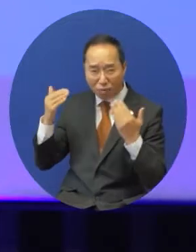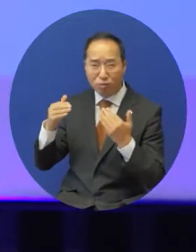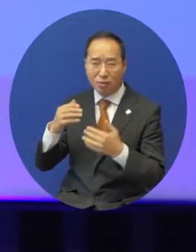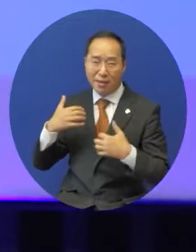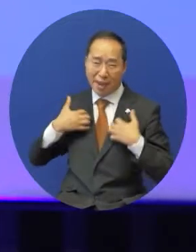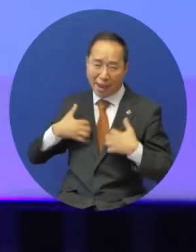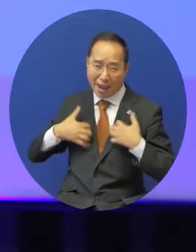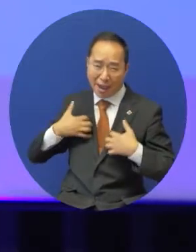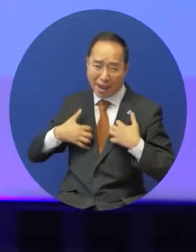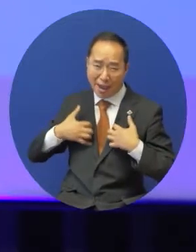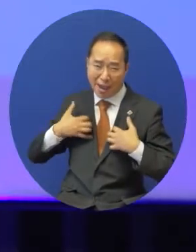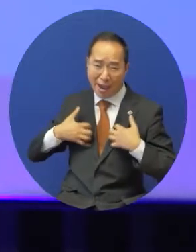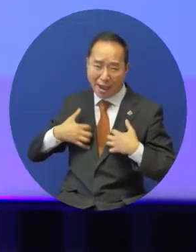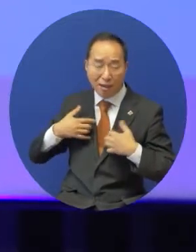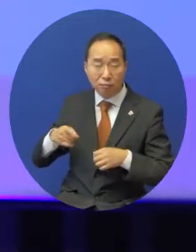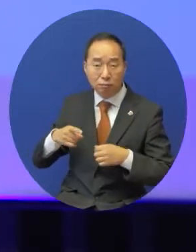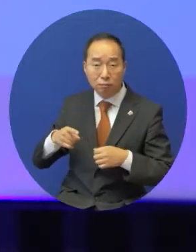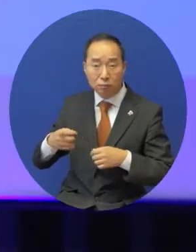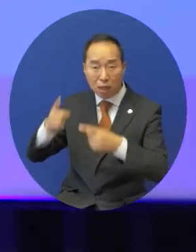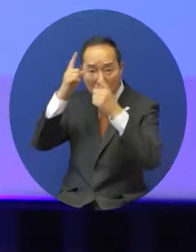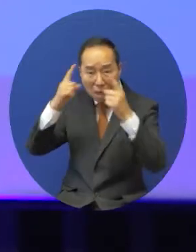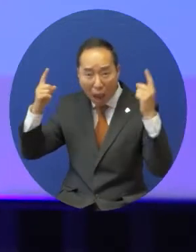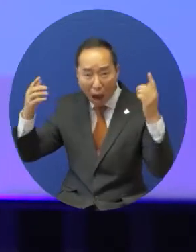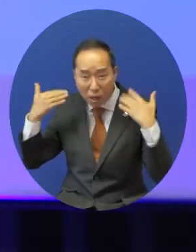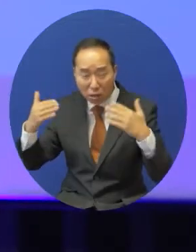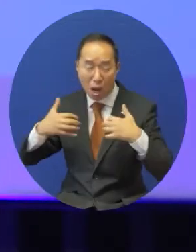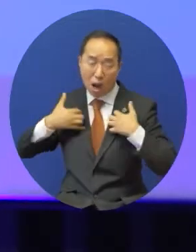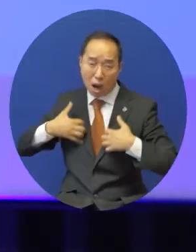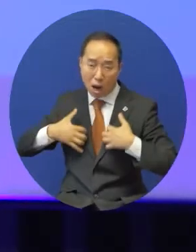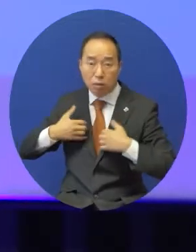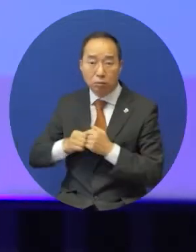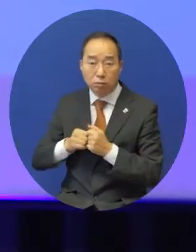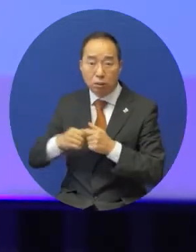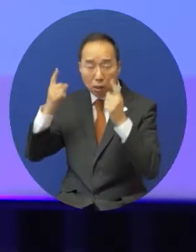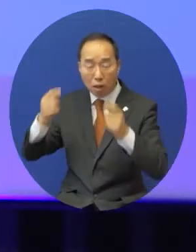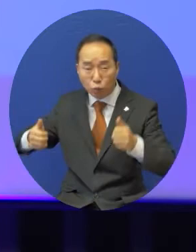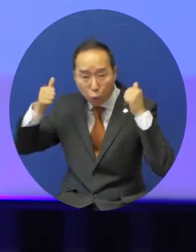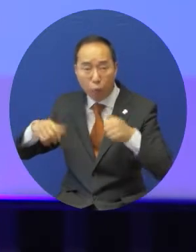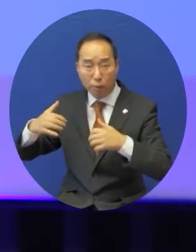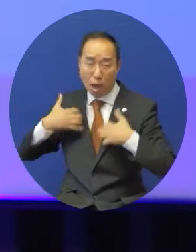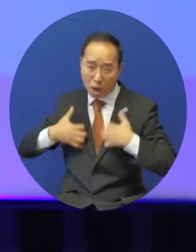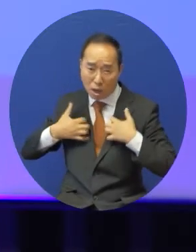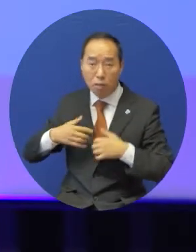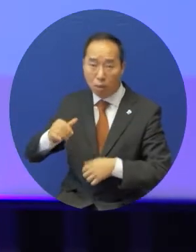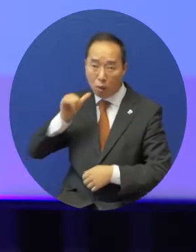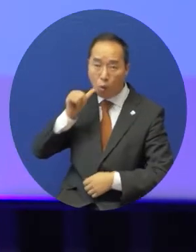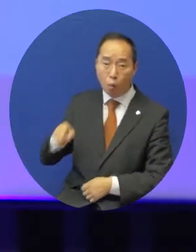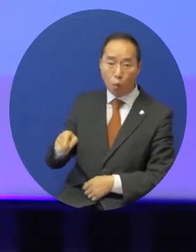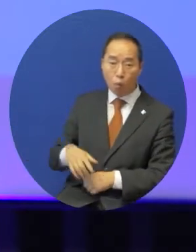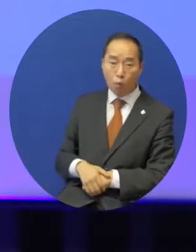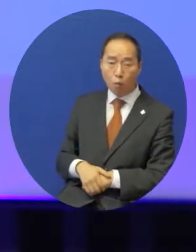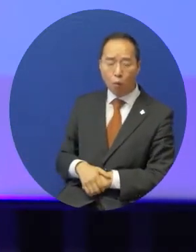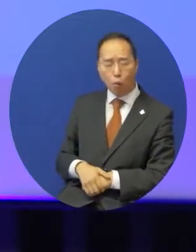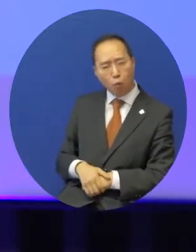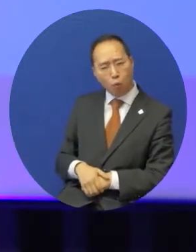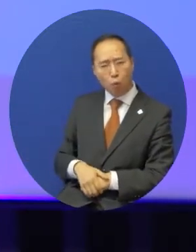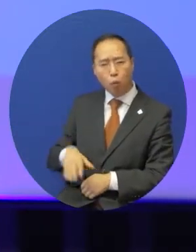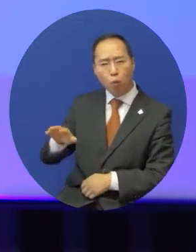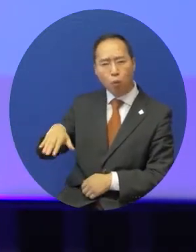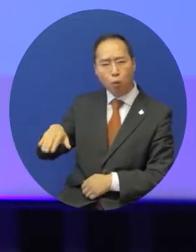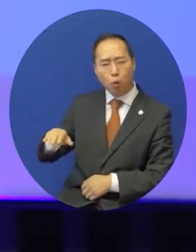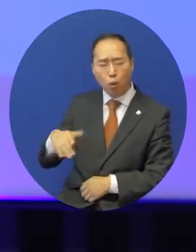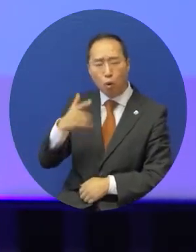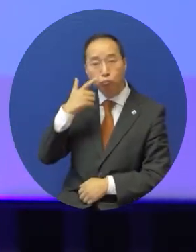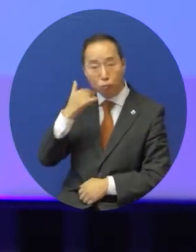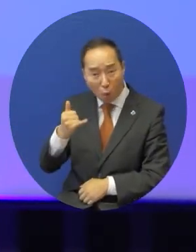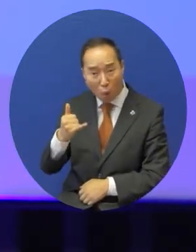고등학교 때도 계속 게임하더니 대학에서도 내내 게임하더니 졸업하고도 게임을 하는 거야. 그래서 너무